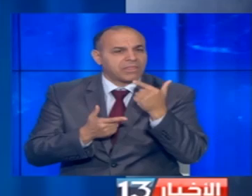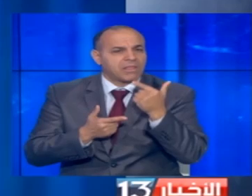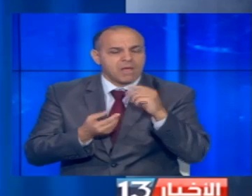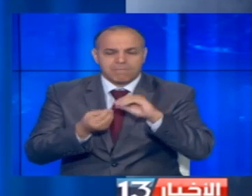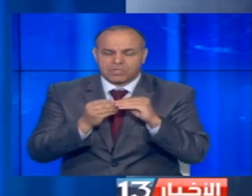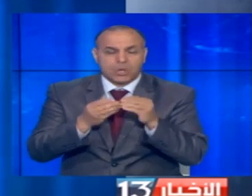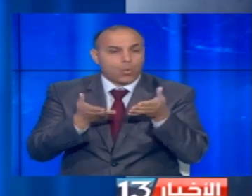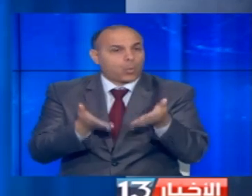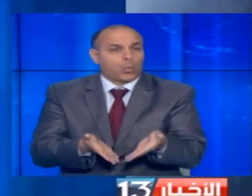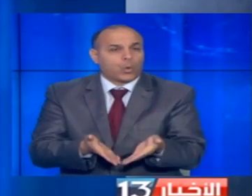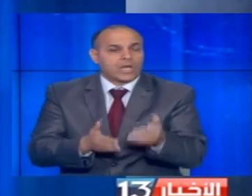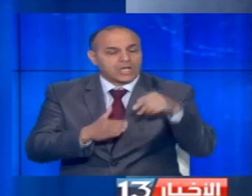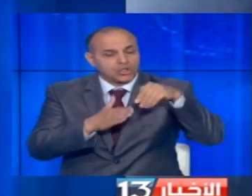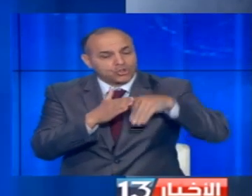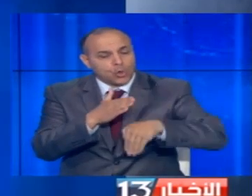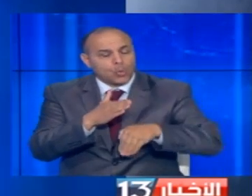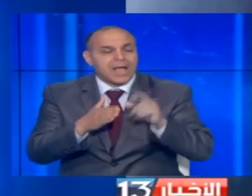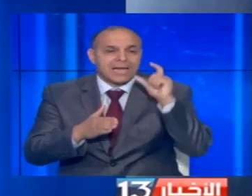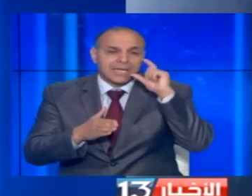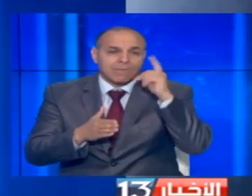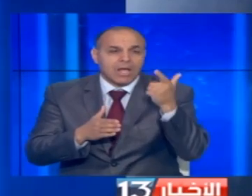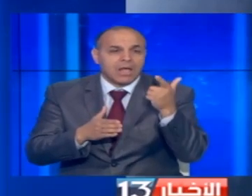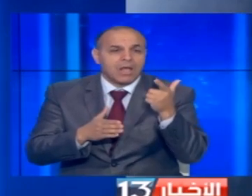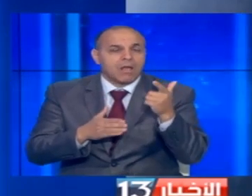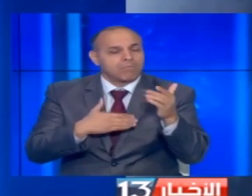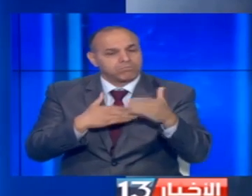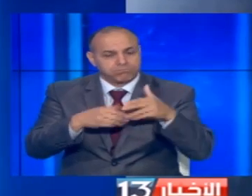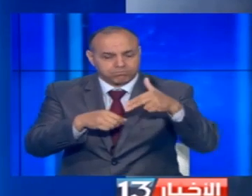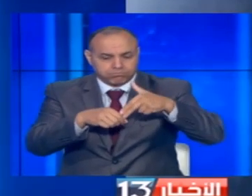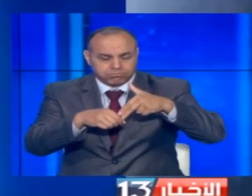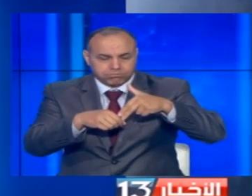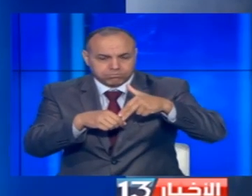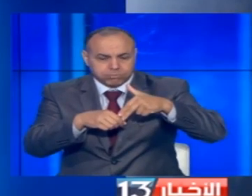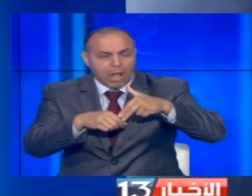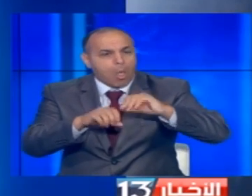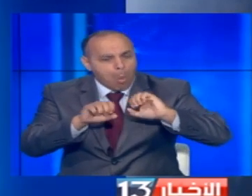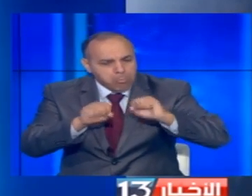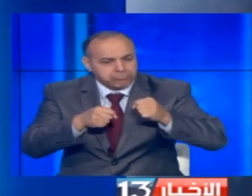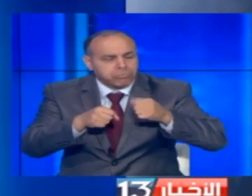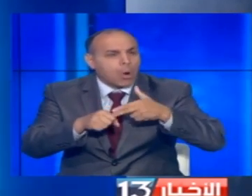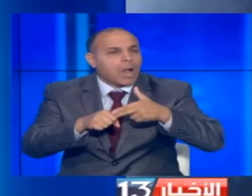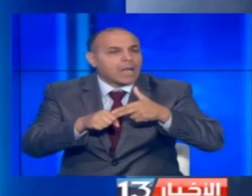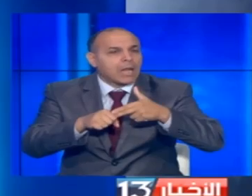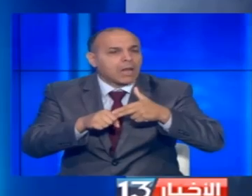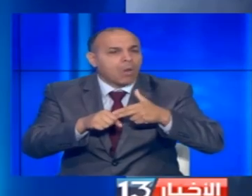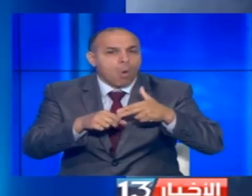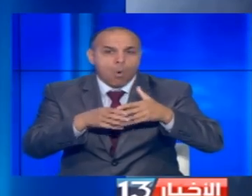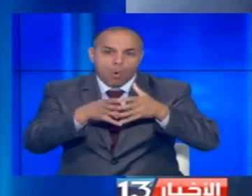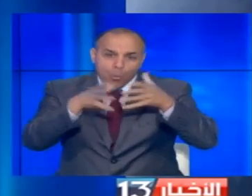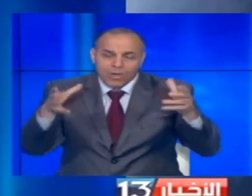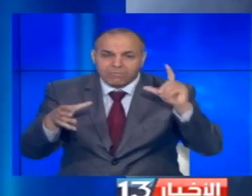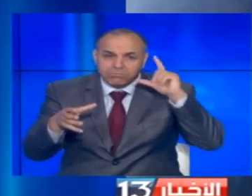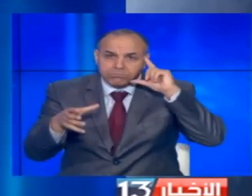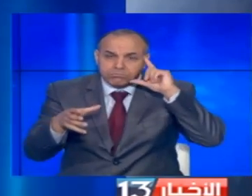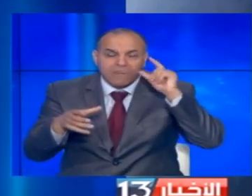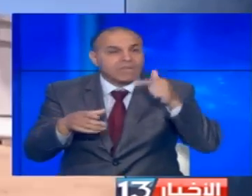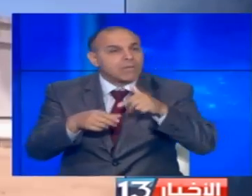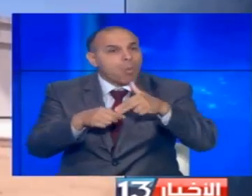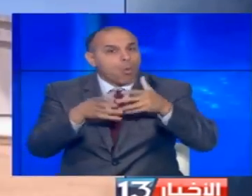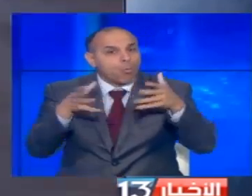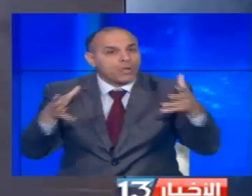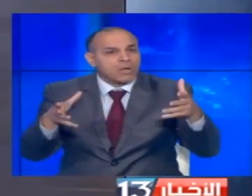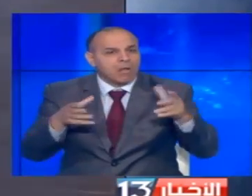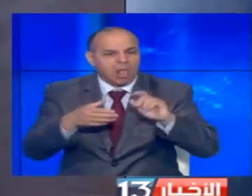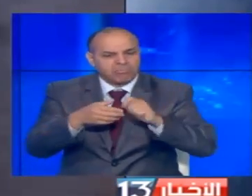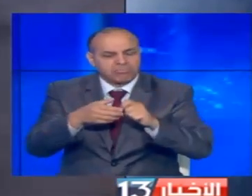الاوضاع السائده في جنوب ليبيا حيث تم اغلاق حقل الشراره النفطي اكبر حقل نفطي في البلاد بشكل